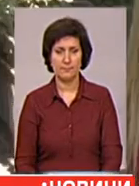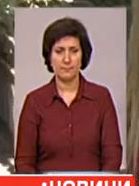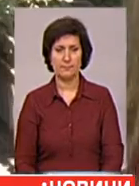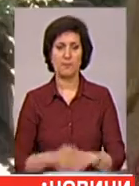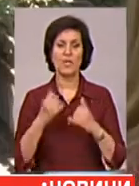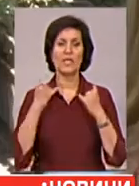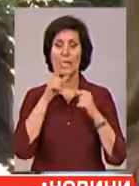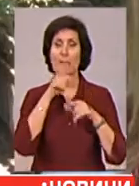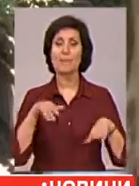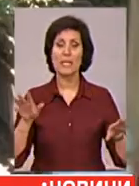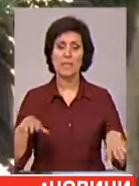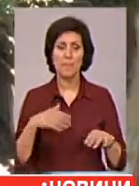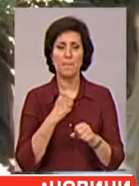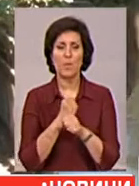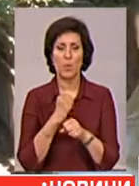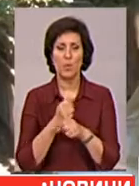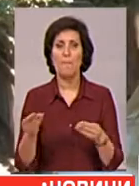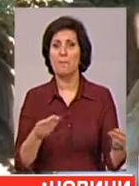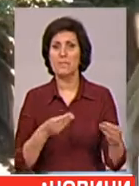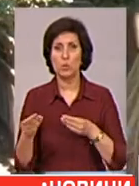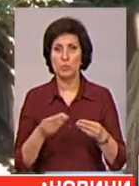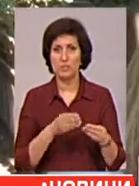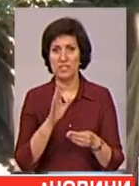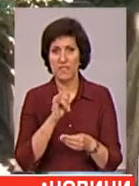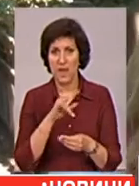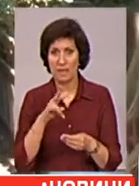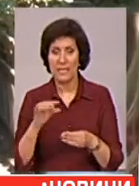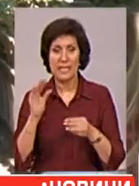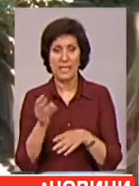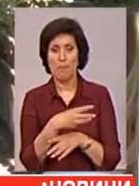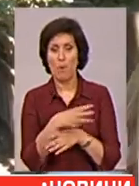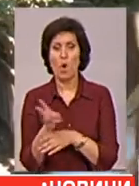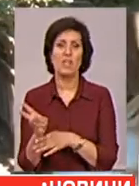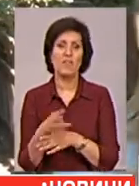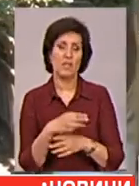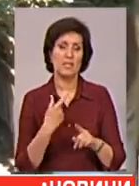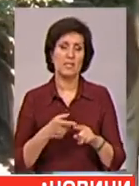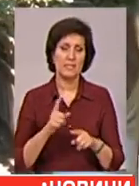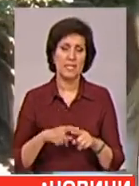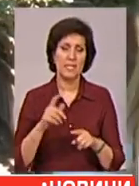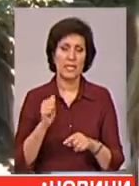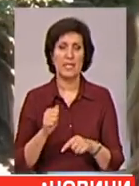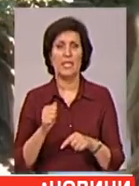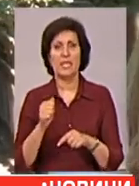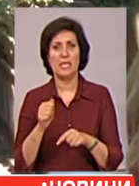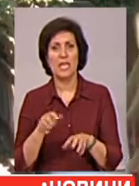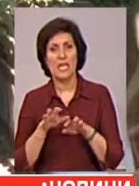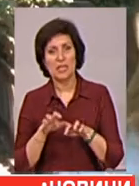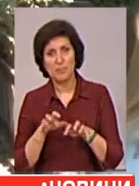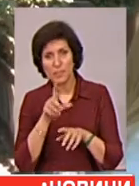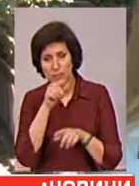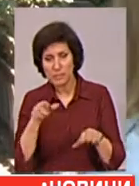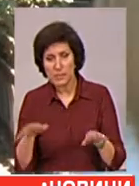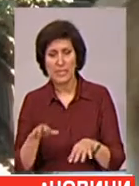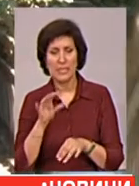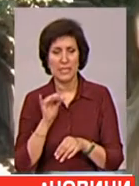Для птахів, наприклад, ми робимо пісочні ванни і поливаємо їх. Це і хижі птахи, і